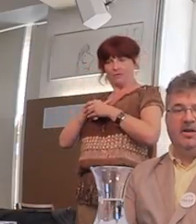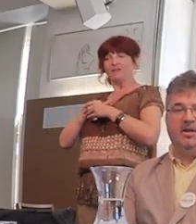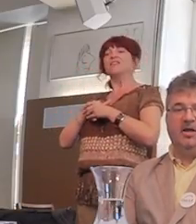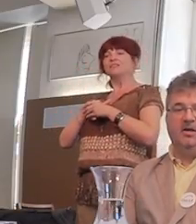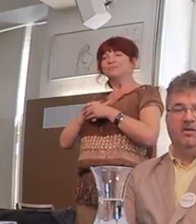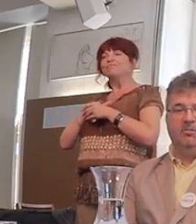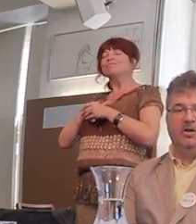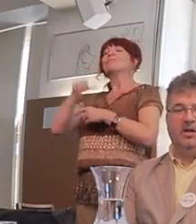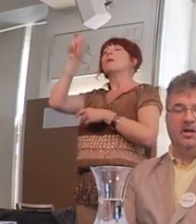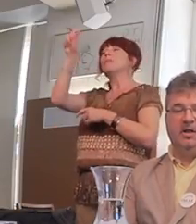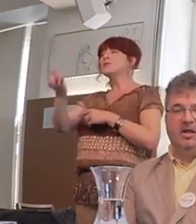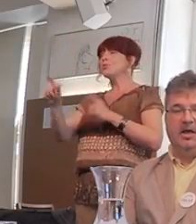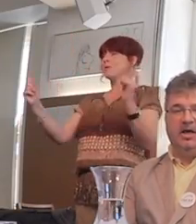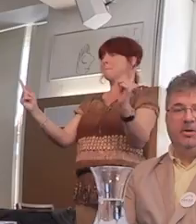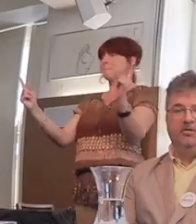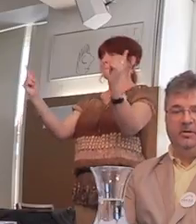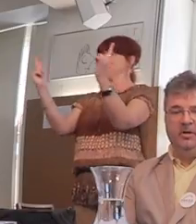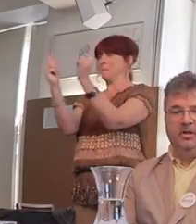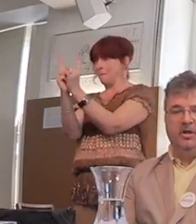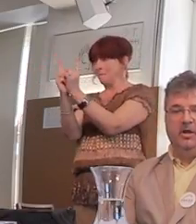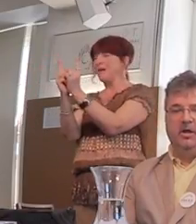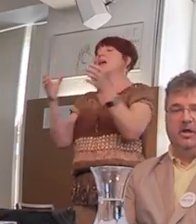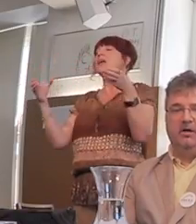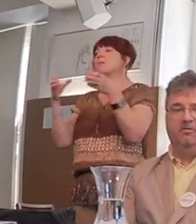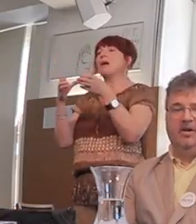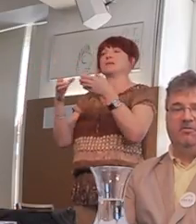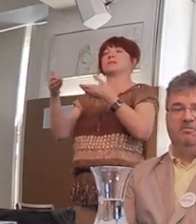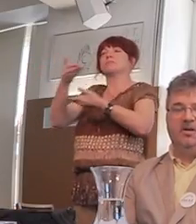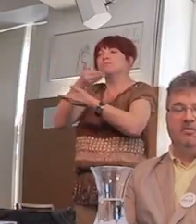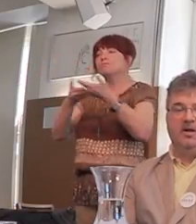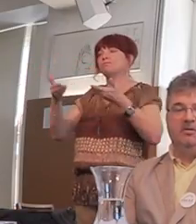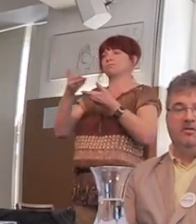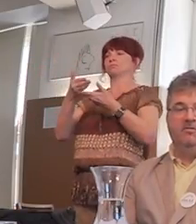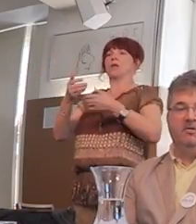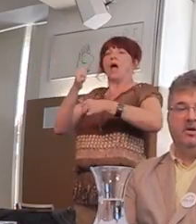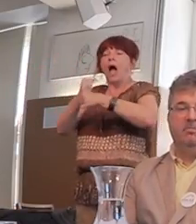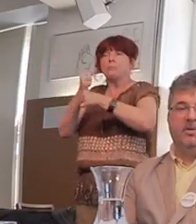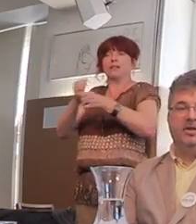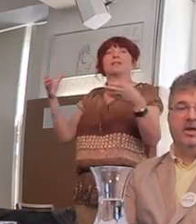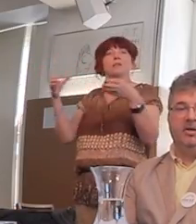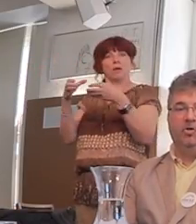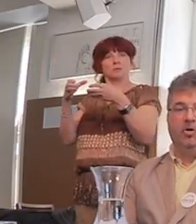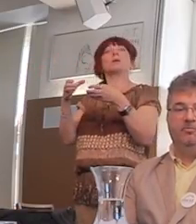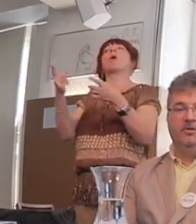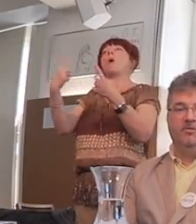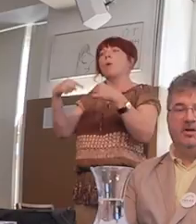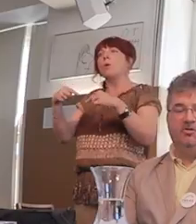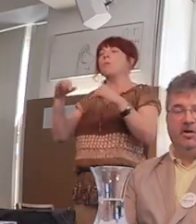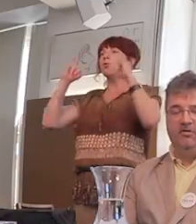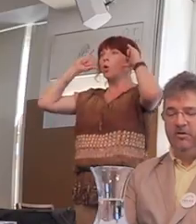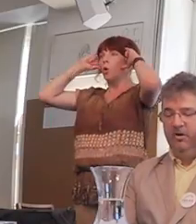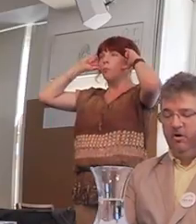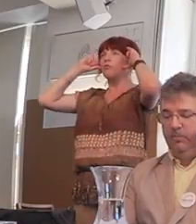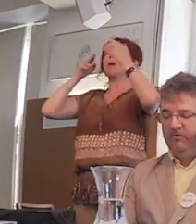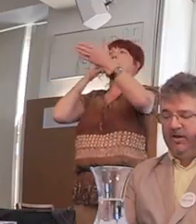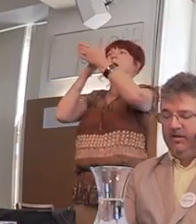das Miteinander reden, das Miteinander arbeiten, sehr, sehr viel an diesen Barrieren im Kopf, an diesen